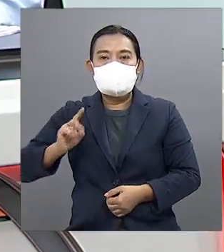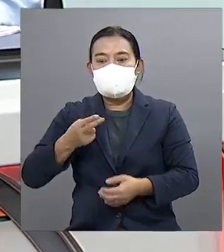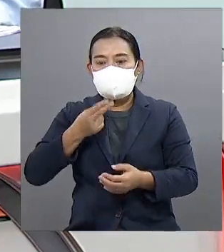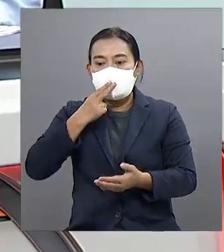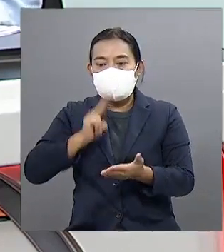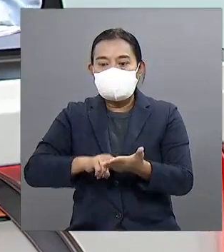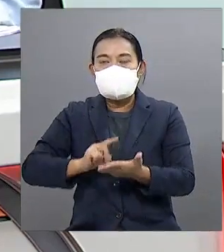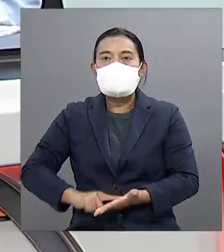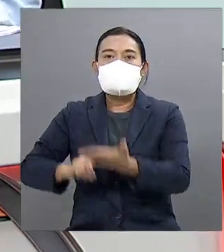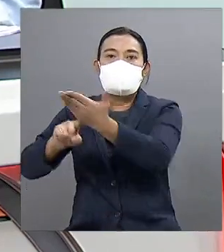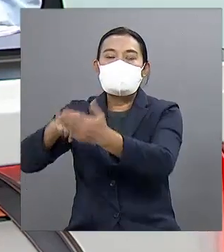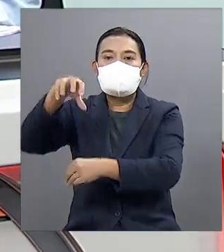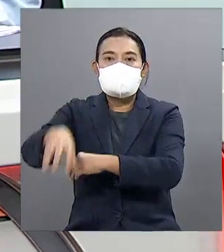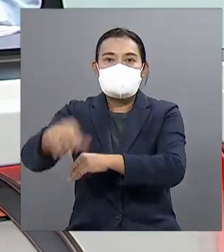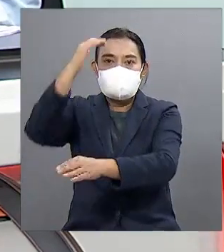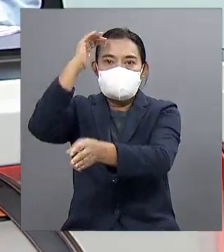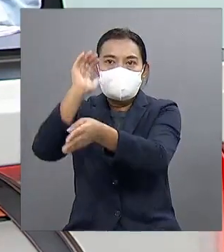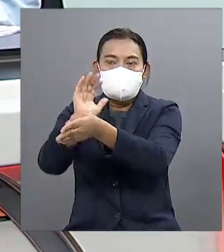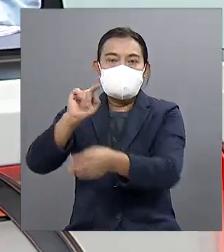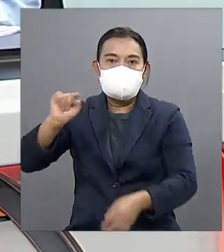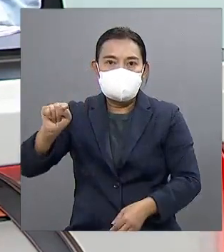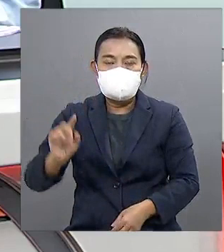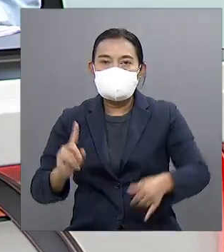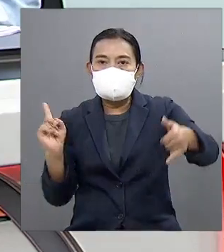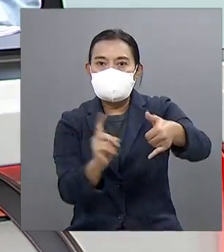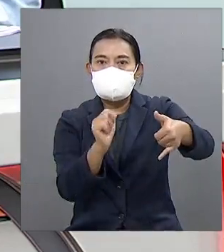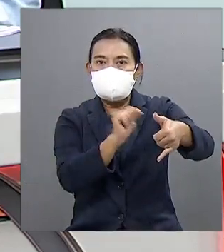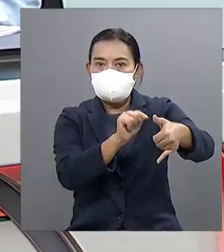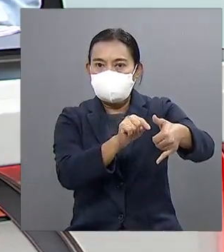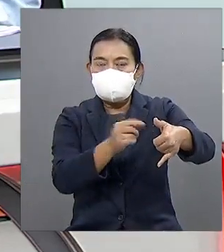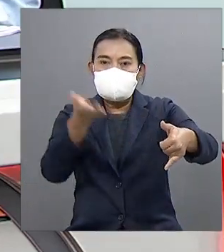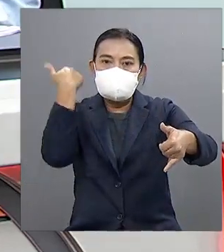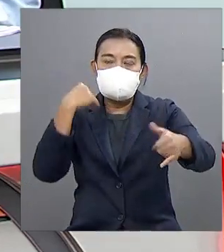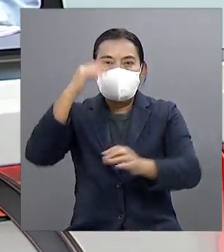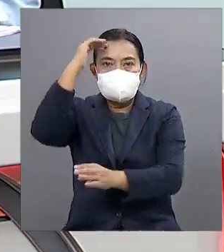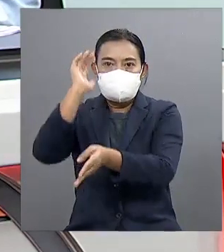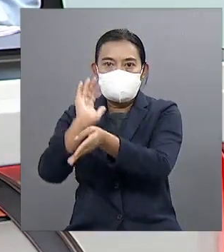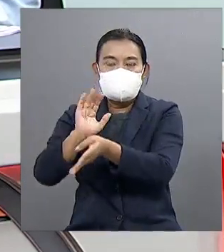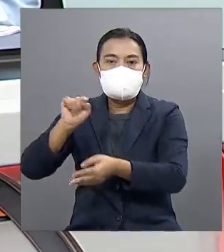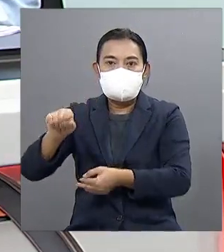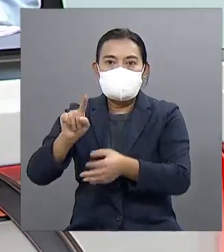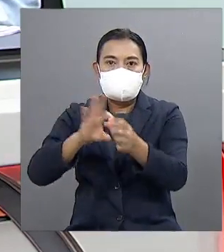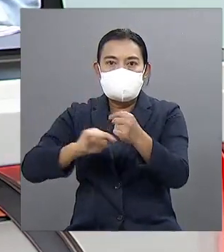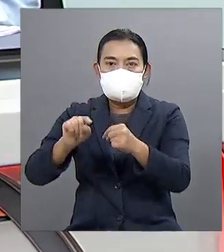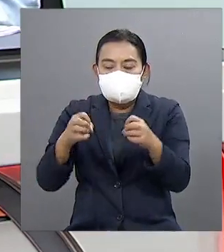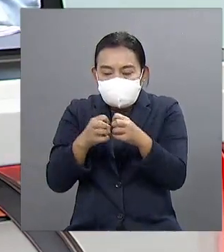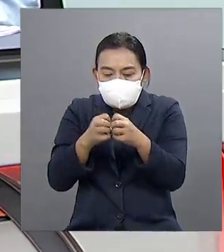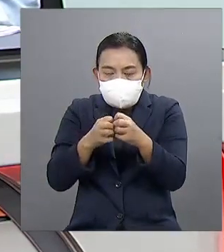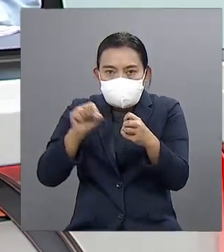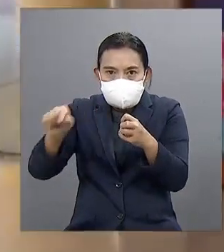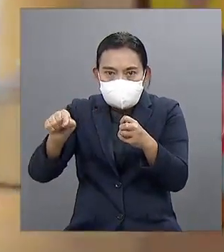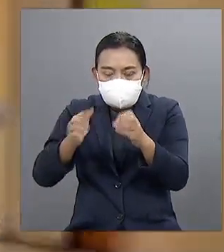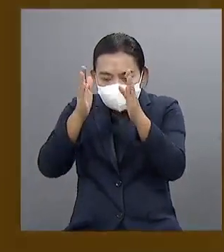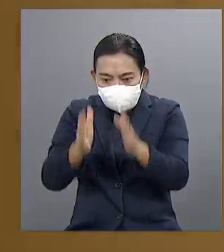การตำรวจนครบาลครับขอให้สอบสวนว่ามีอดีตนายตำรวจยศพลตำรวจตรีเข้ามายุ่งเหยิงกับผู้เสียหายในคดีหรือไม่